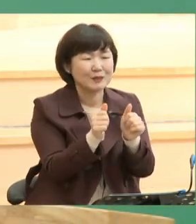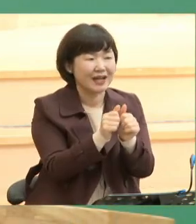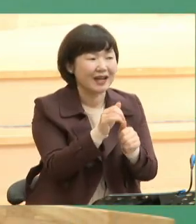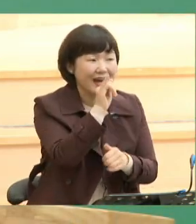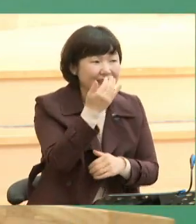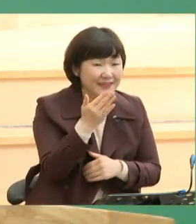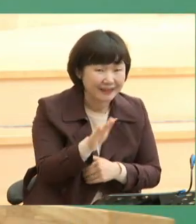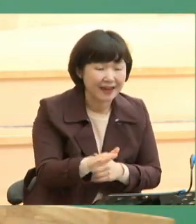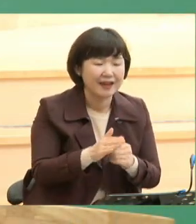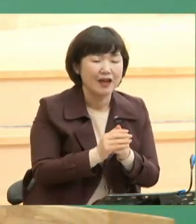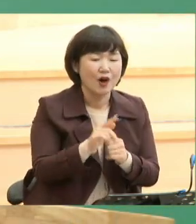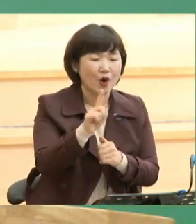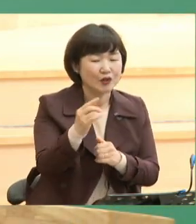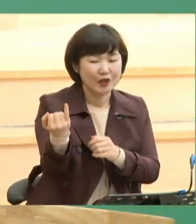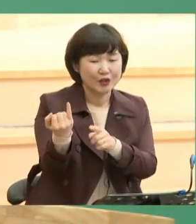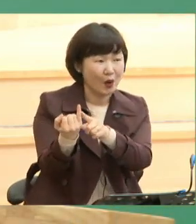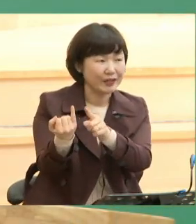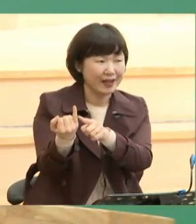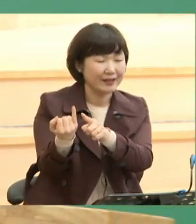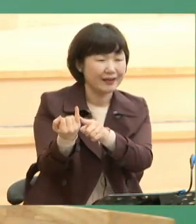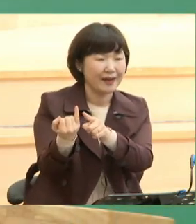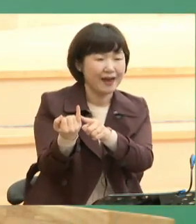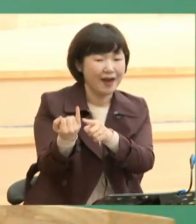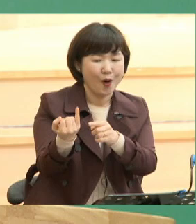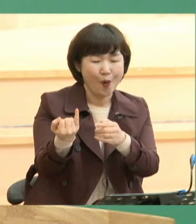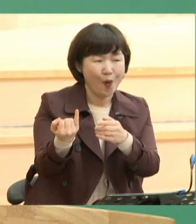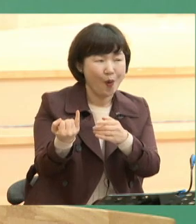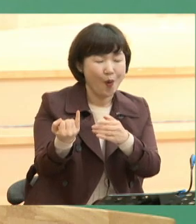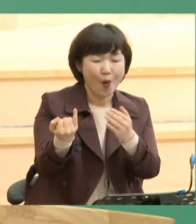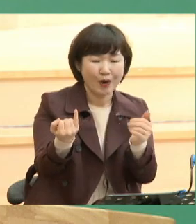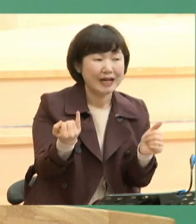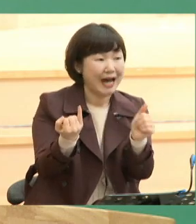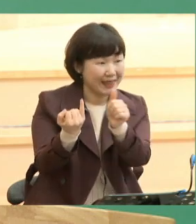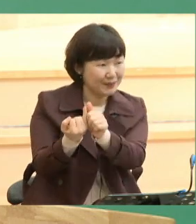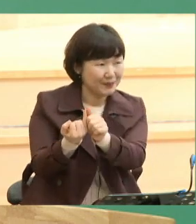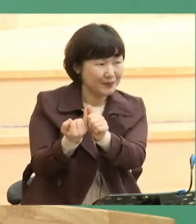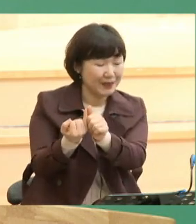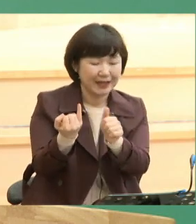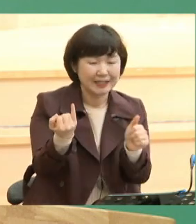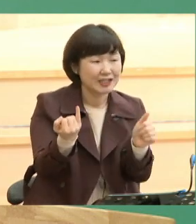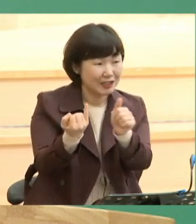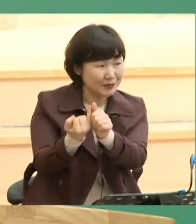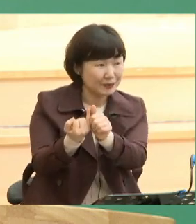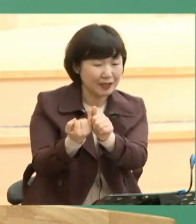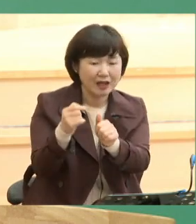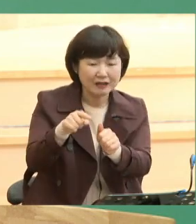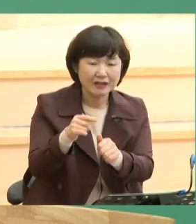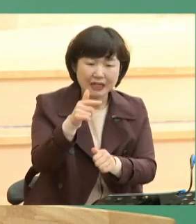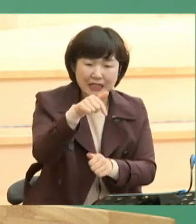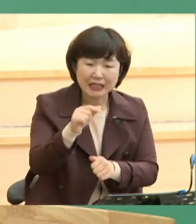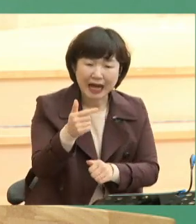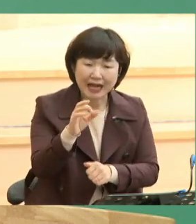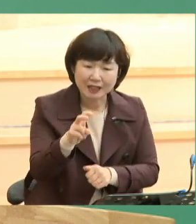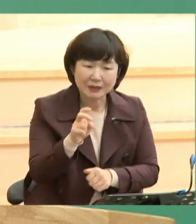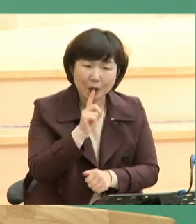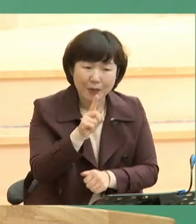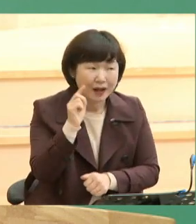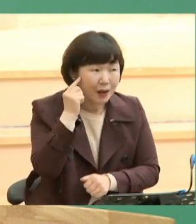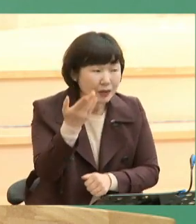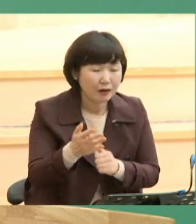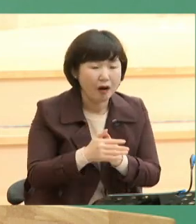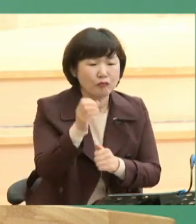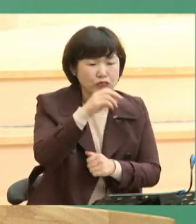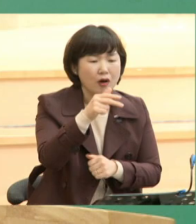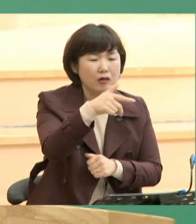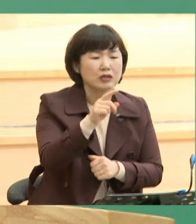한 청년이 어떤 예인 에게 여 청년에게 작나 들었습니다 그걸 가늠이 라고 말합니까 전과 같다 고